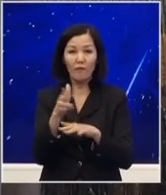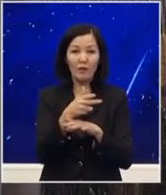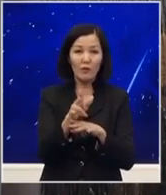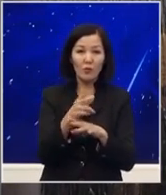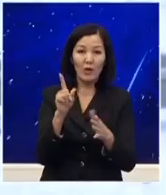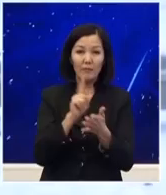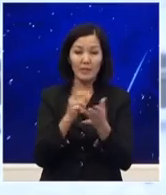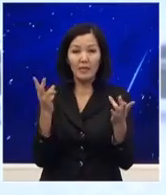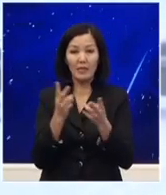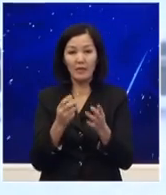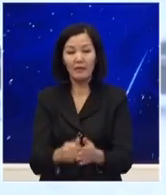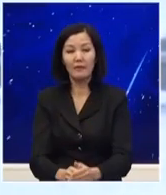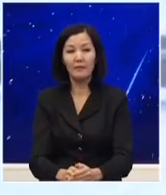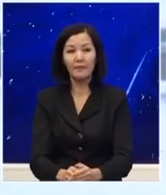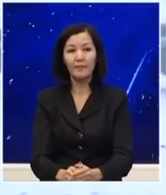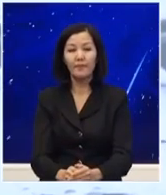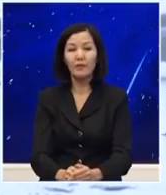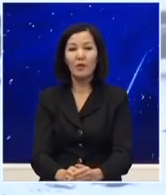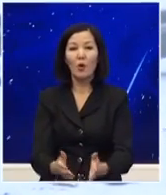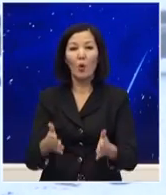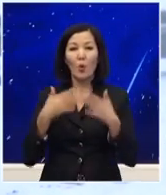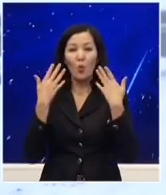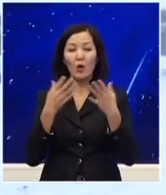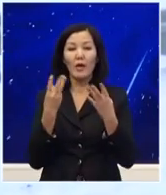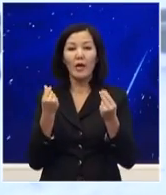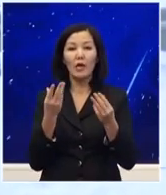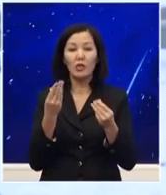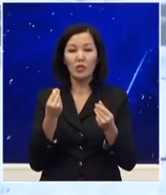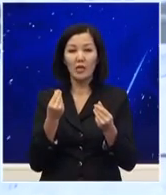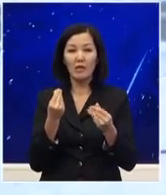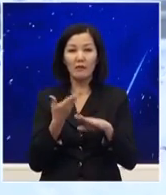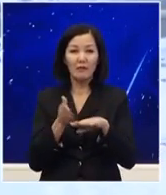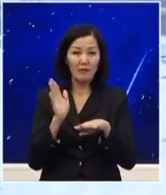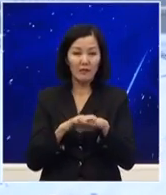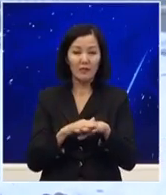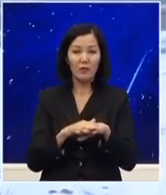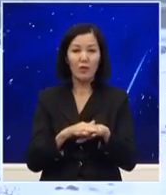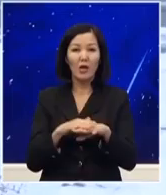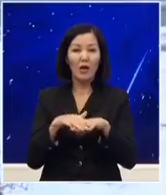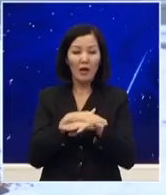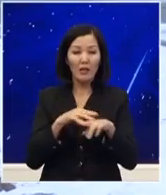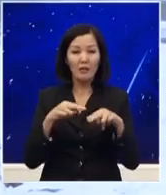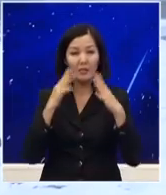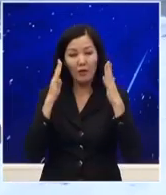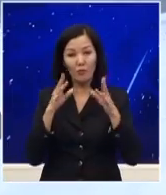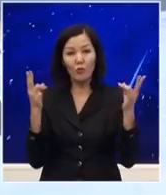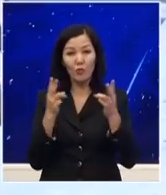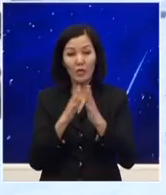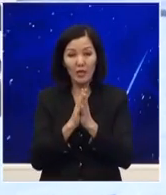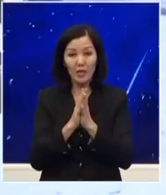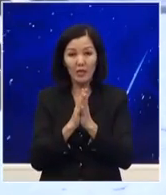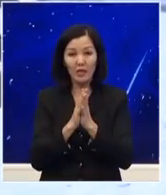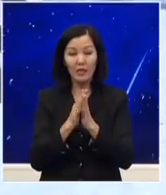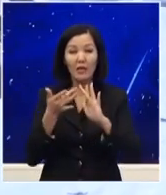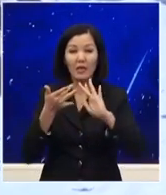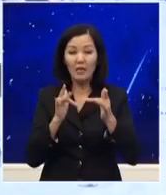пайдаланыңыз. Оңай ақша опық жегізет. Мұны халық естен шығармау тиіс. Құқық қорғау мамандары халықты